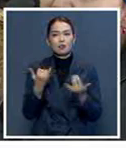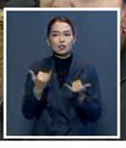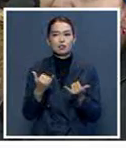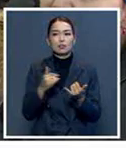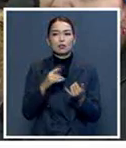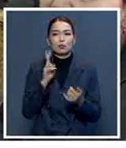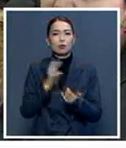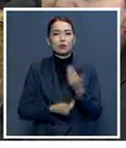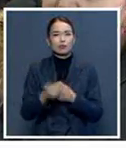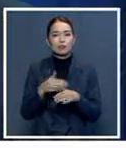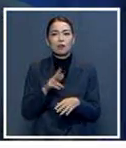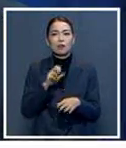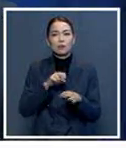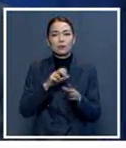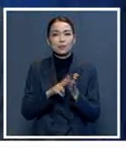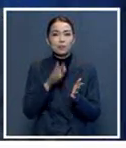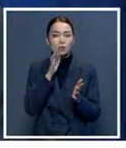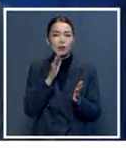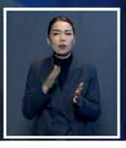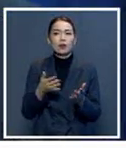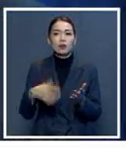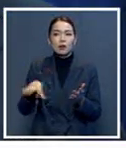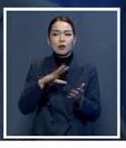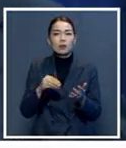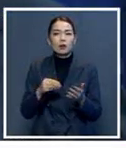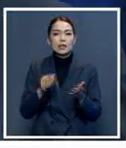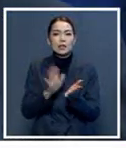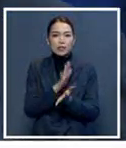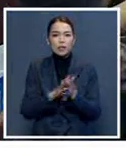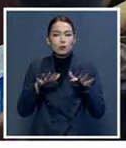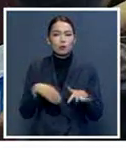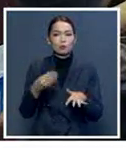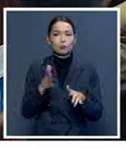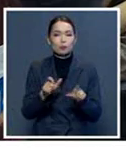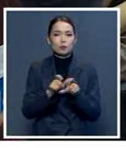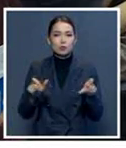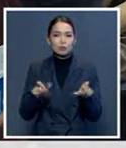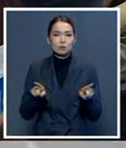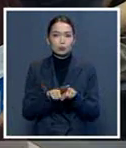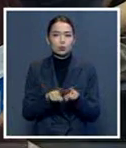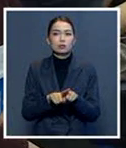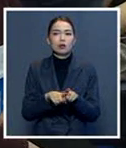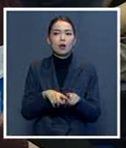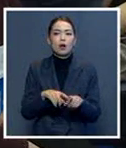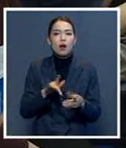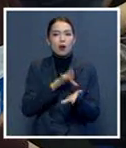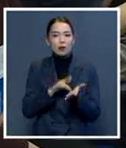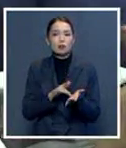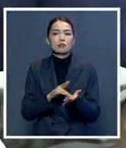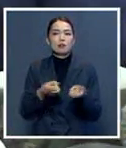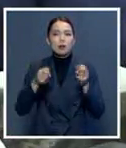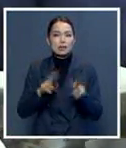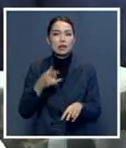мүмкіндігі шектеулі балаларға балабақшалардан тегін орын беріледі. Сонымен қатар 180 балаға қаламыздағы жоғары оқу орнына